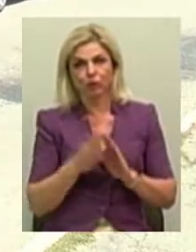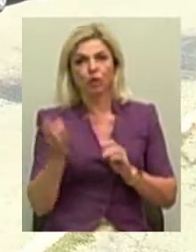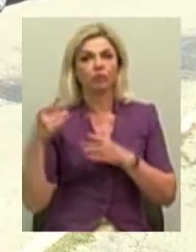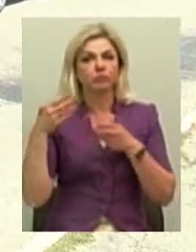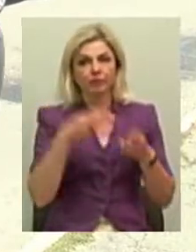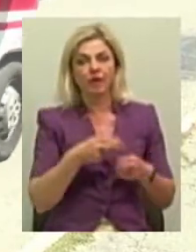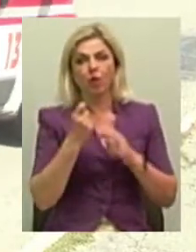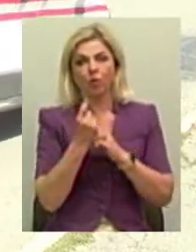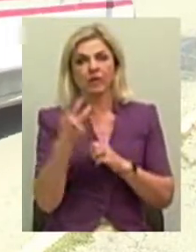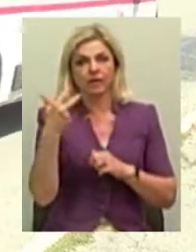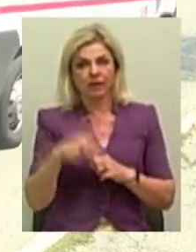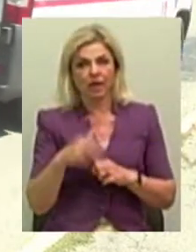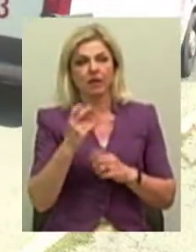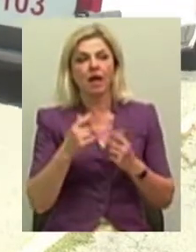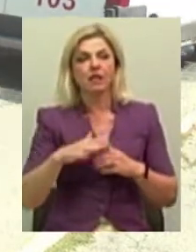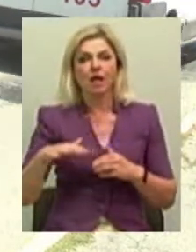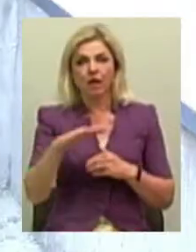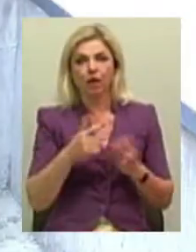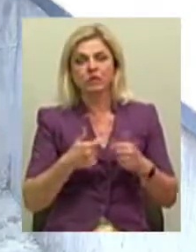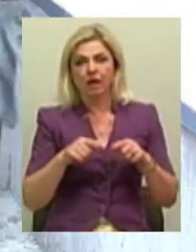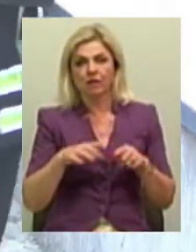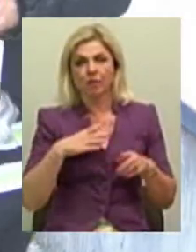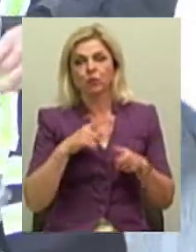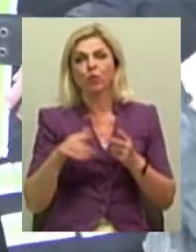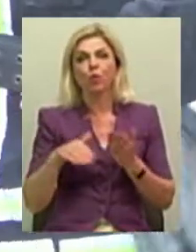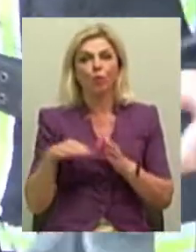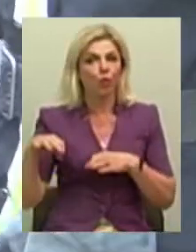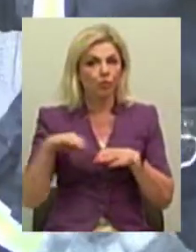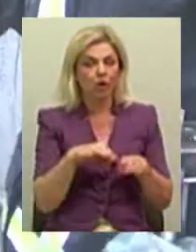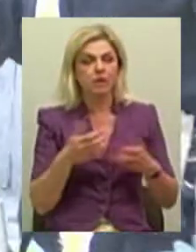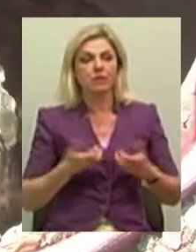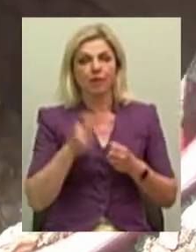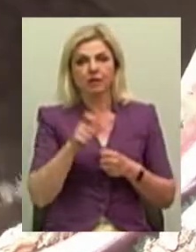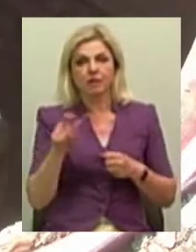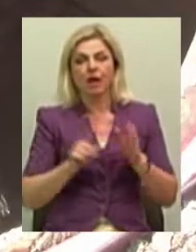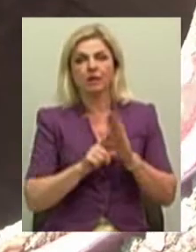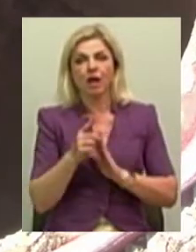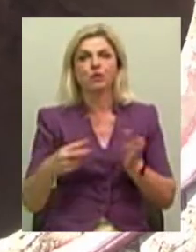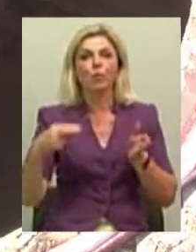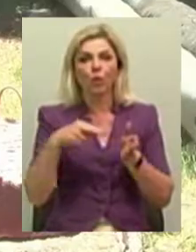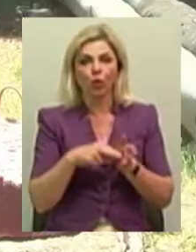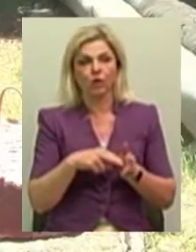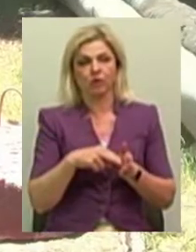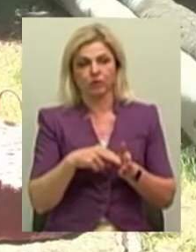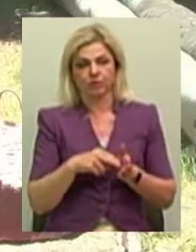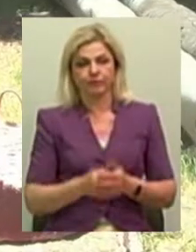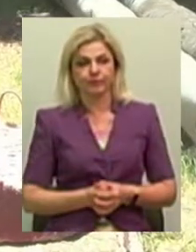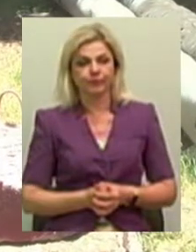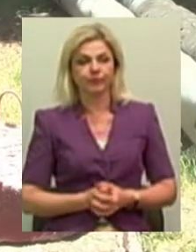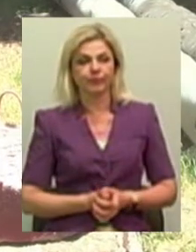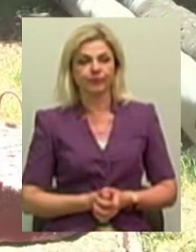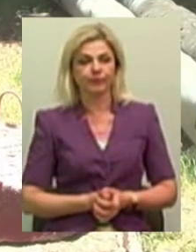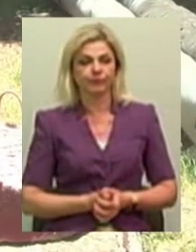11:30. Також на територію закладу заїхала карета швидкої допомоги. Рятувальники розпочали підключення до гідранту.